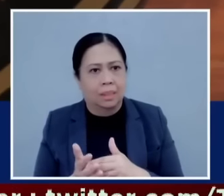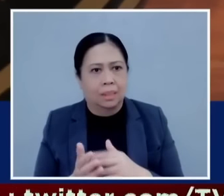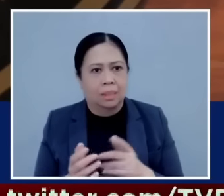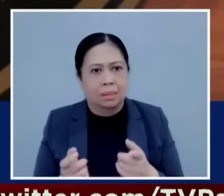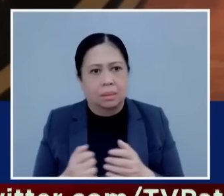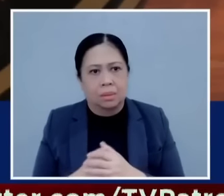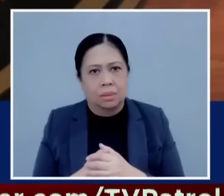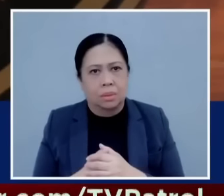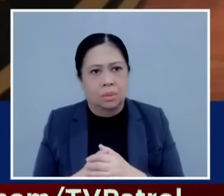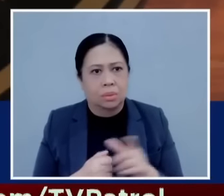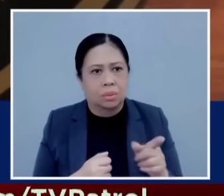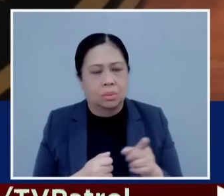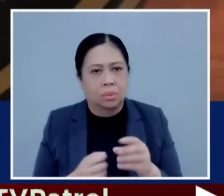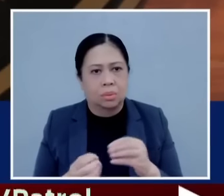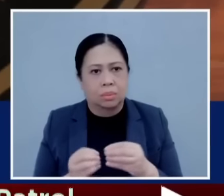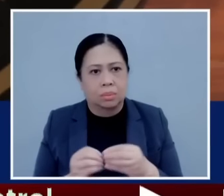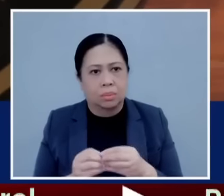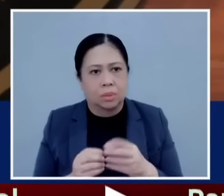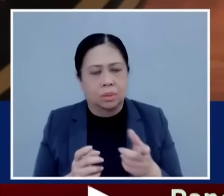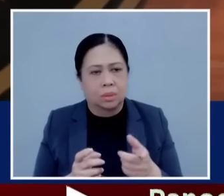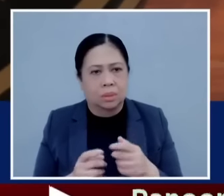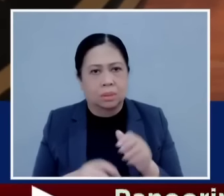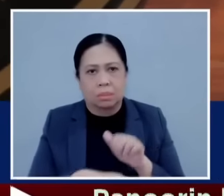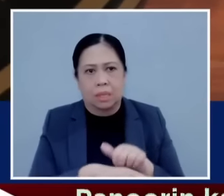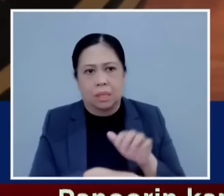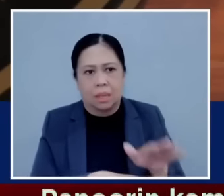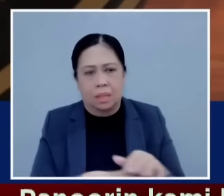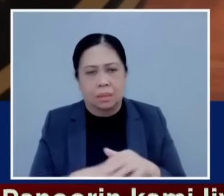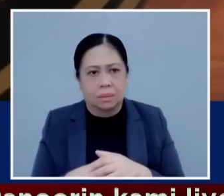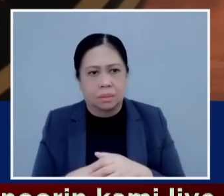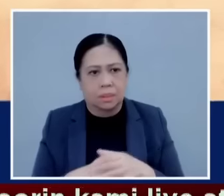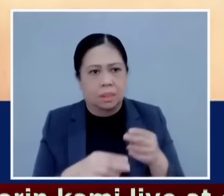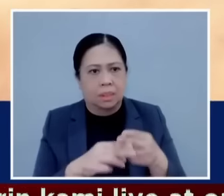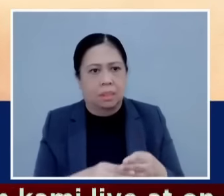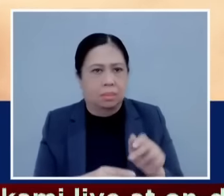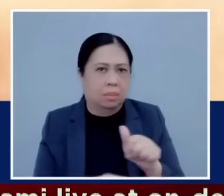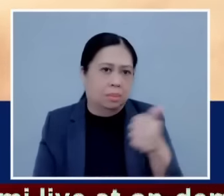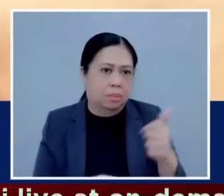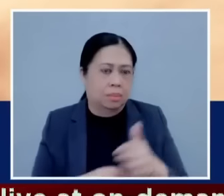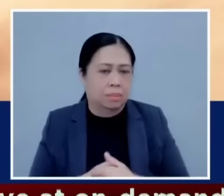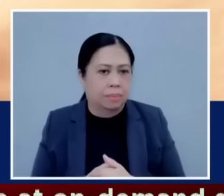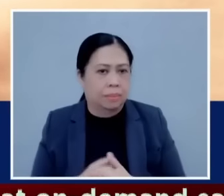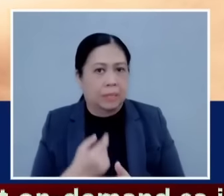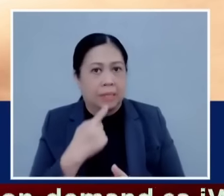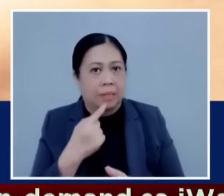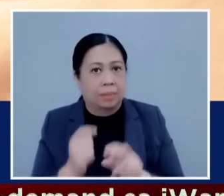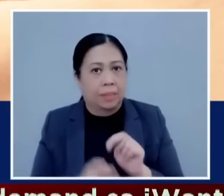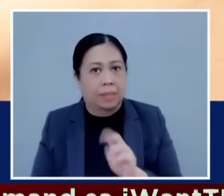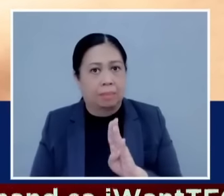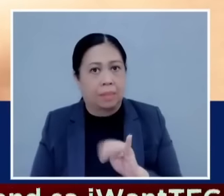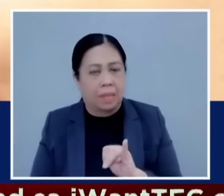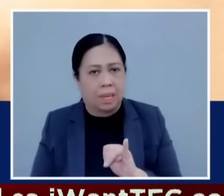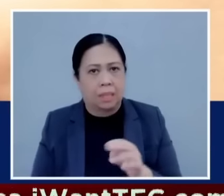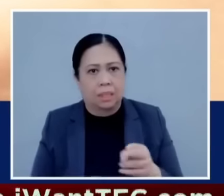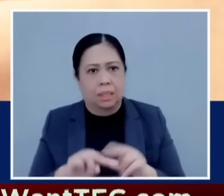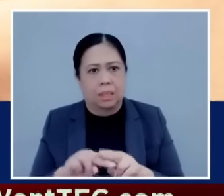account na padalhan, nakapangalan sa iba. Ayon sa NBI, umakyat ng